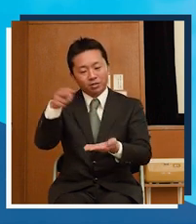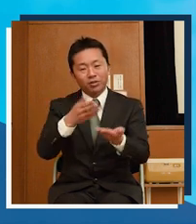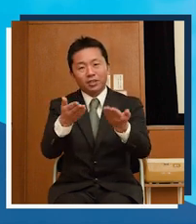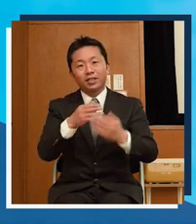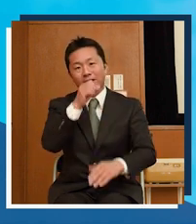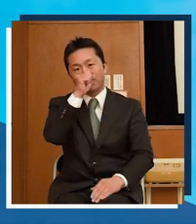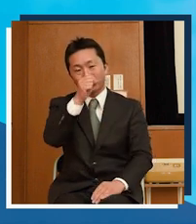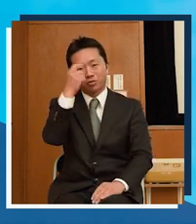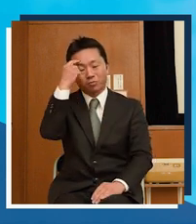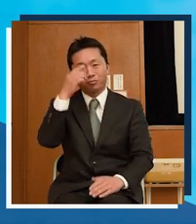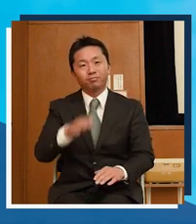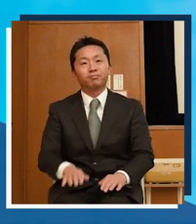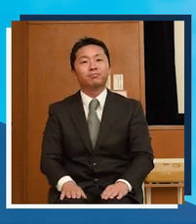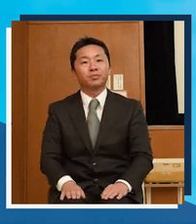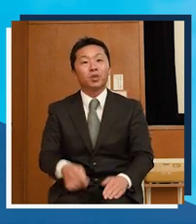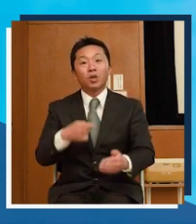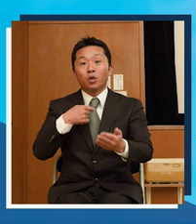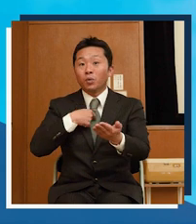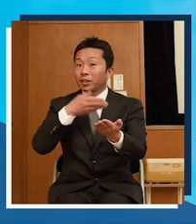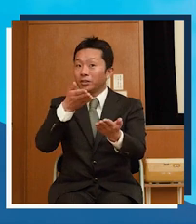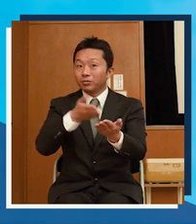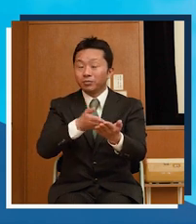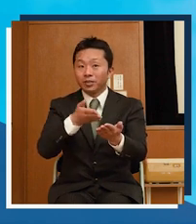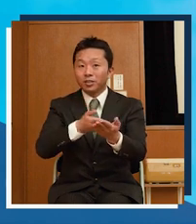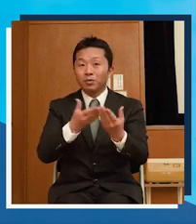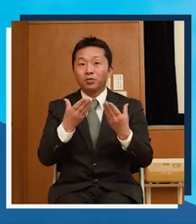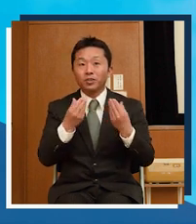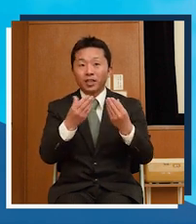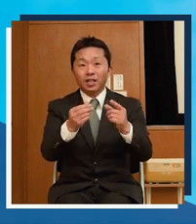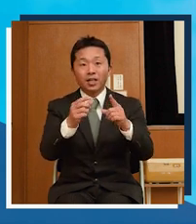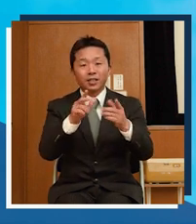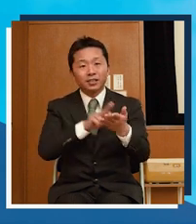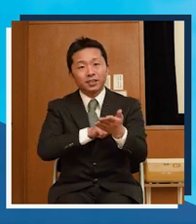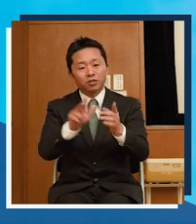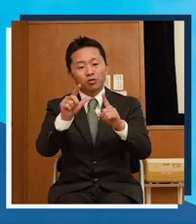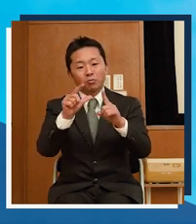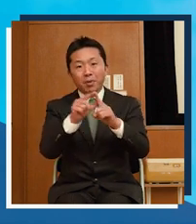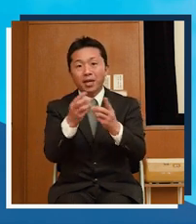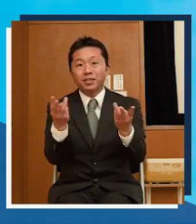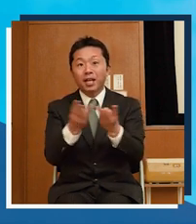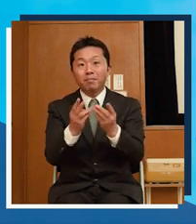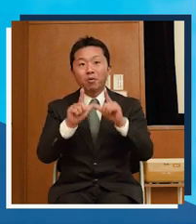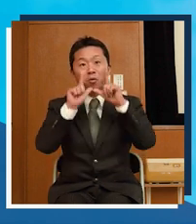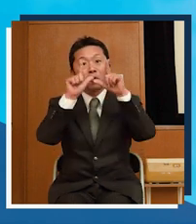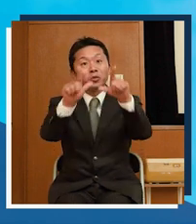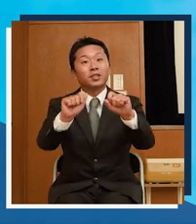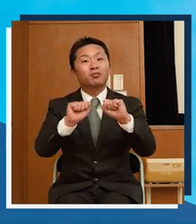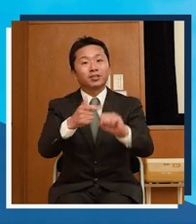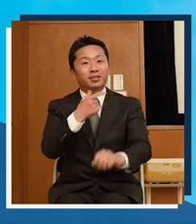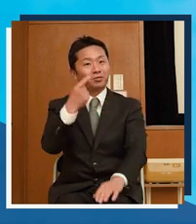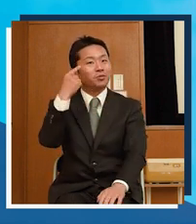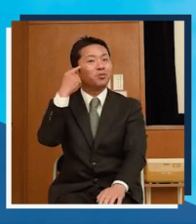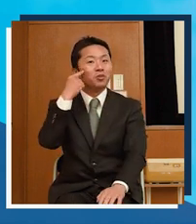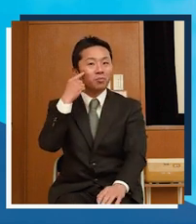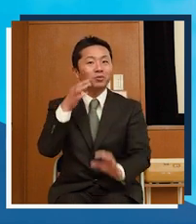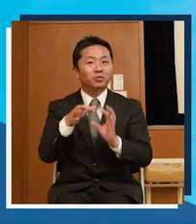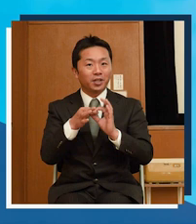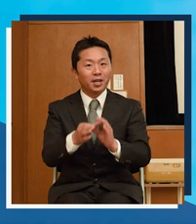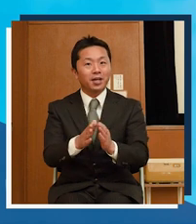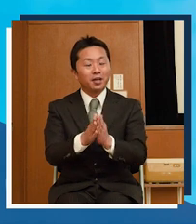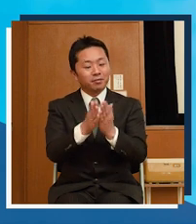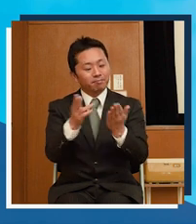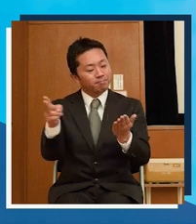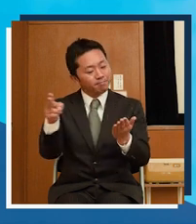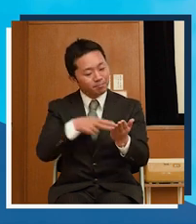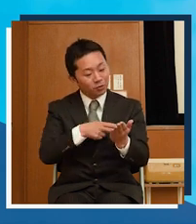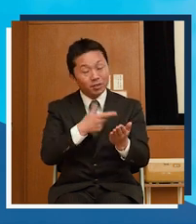話をさせていただきながらえ何ページにその資料が乗っていますよというご案内もしますのでその時にはえちょっとえ開いて参考